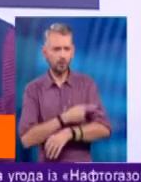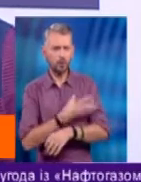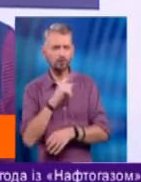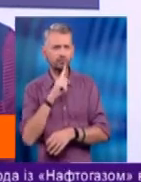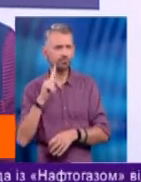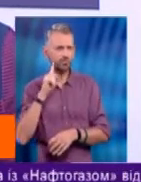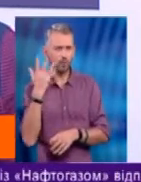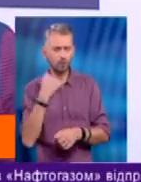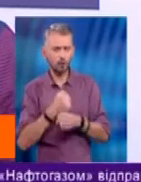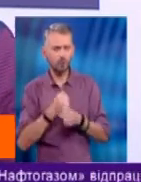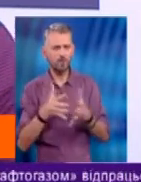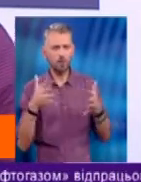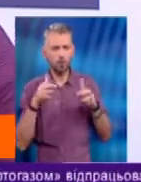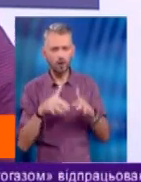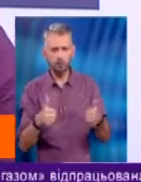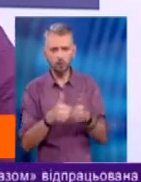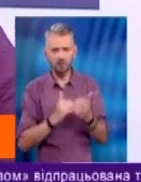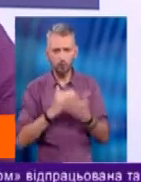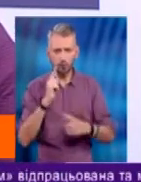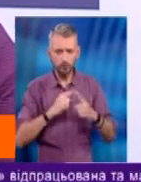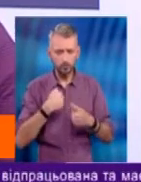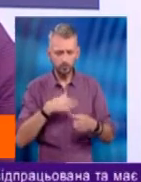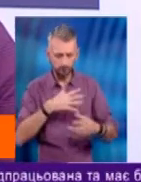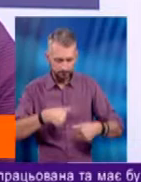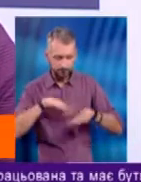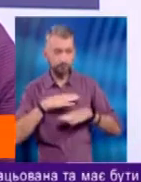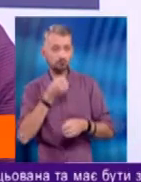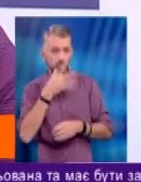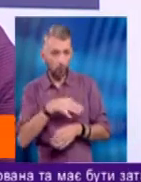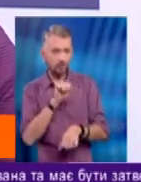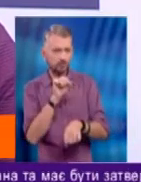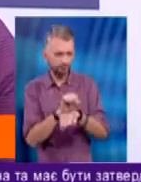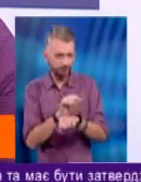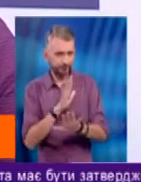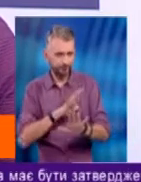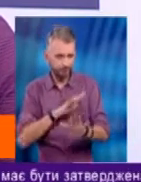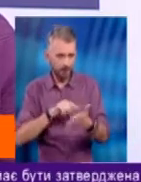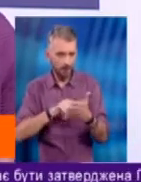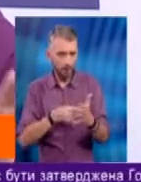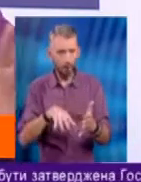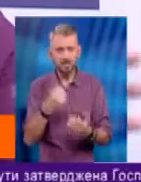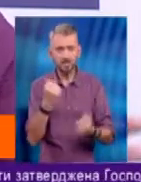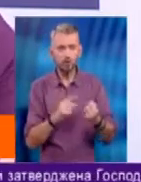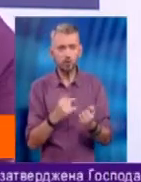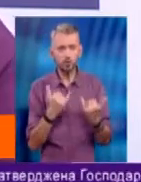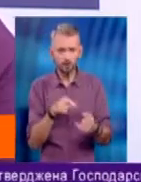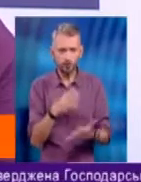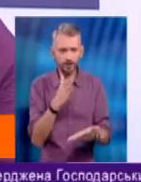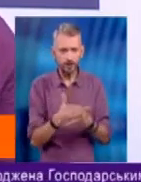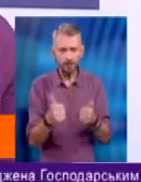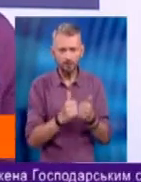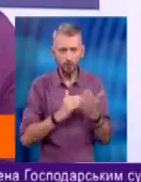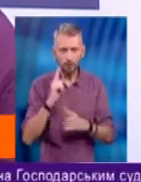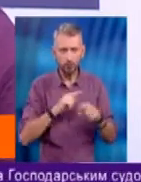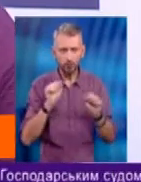робили велику акцію під стінами Верховної Ради, нам було запропоновано: добре, стоп, крапку ставимо, всі автомобілі, які зараз тут є під Верховною Радою, ви